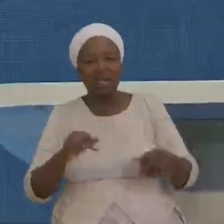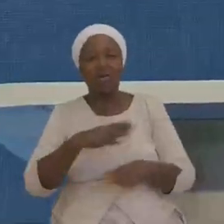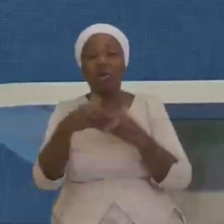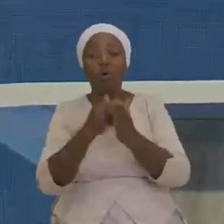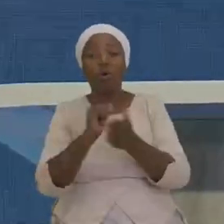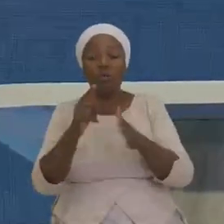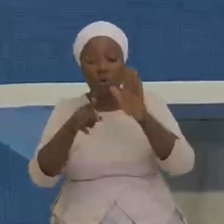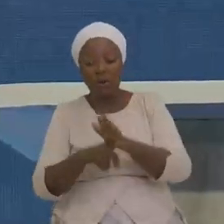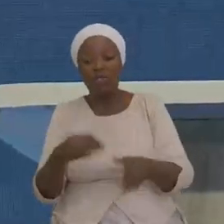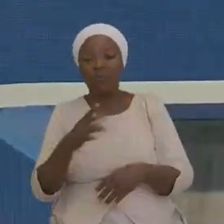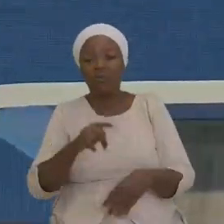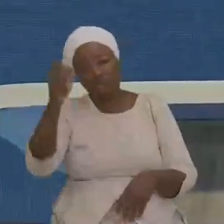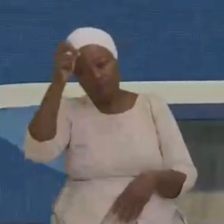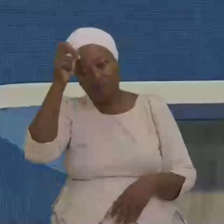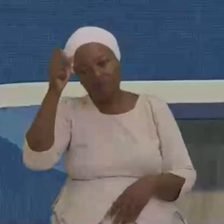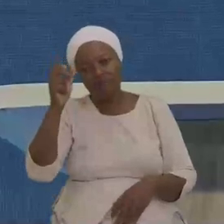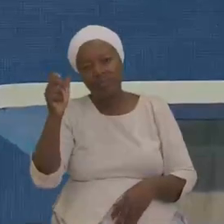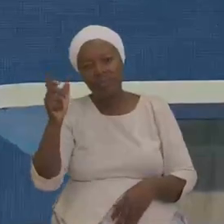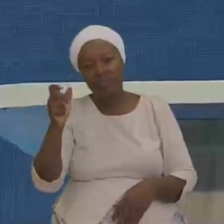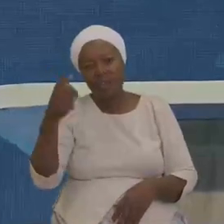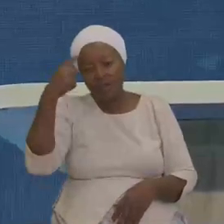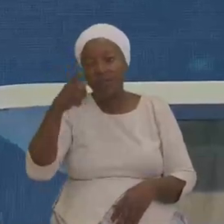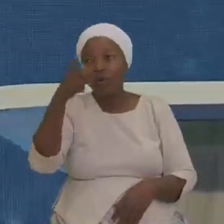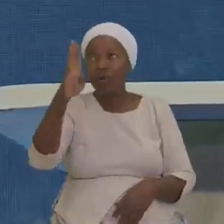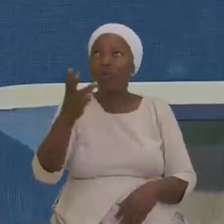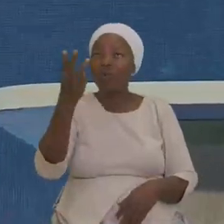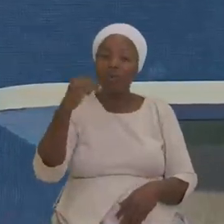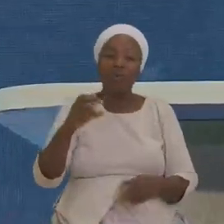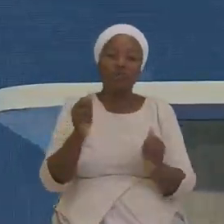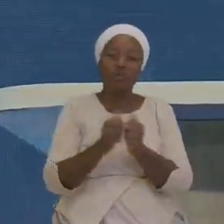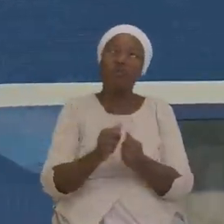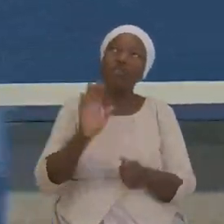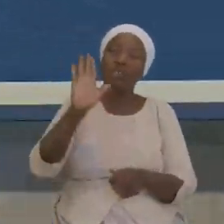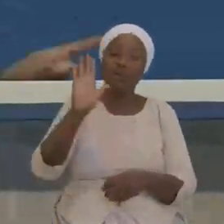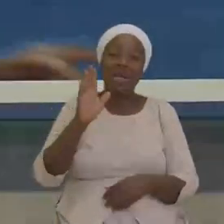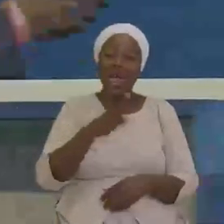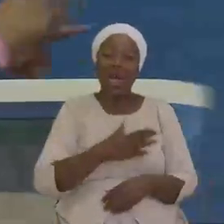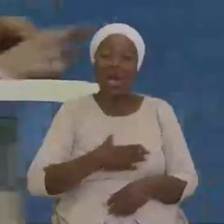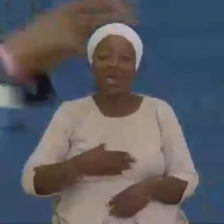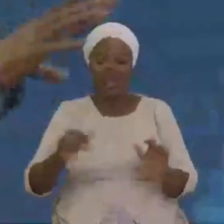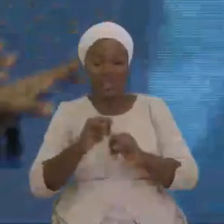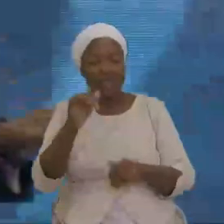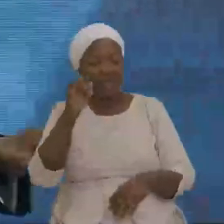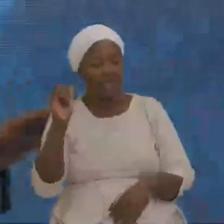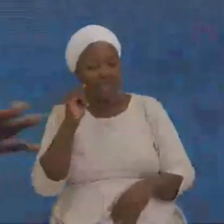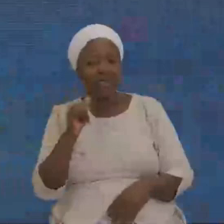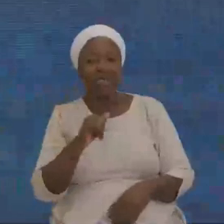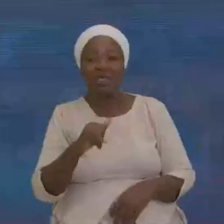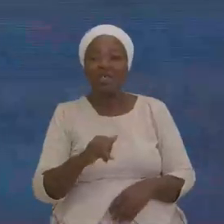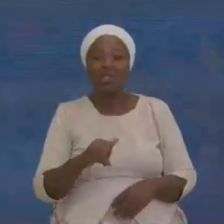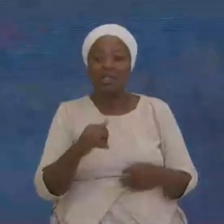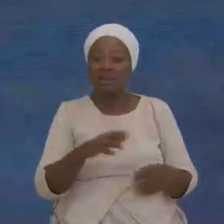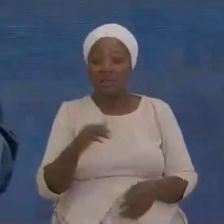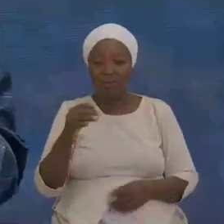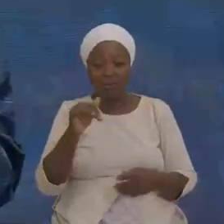guérissant tous ceux qui étaient sous l'empire du diable. Quand Dieu était avec lui, il est le même hier, aujourd'hui